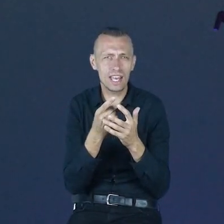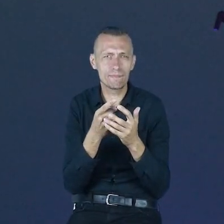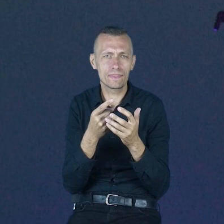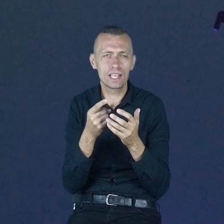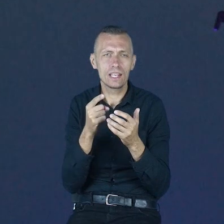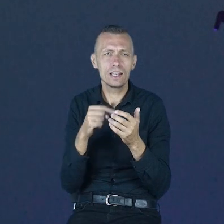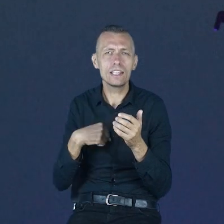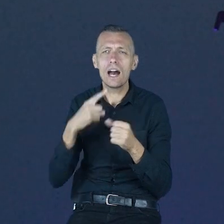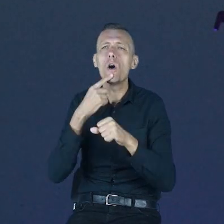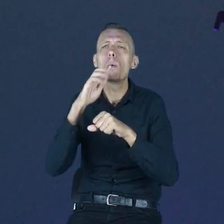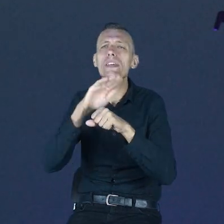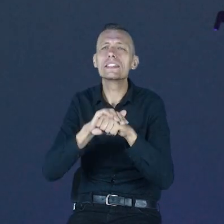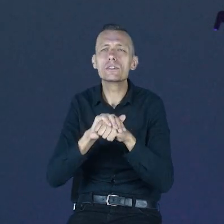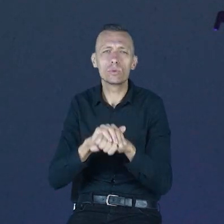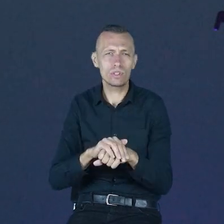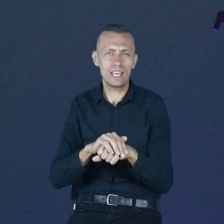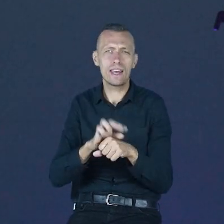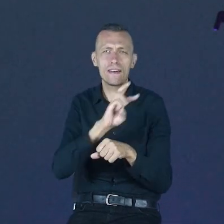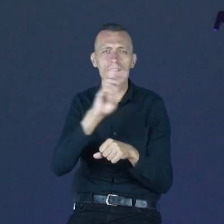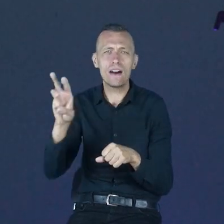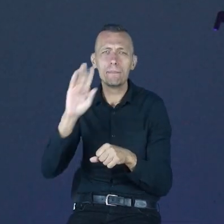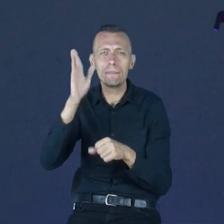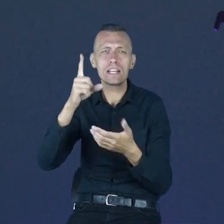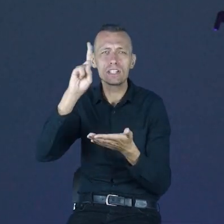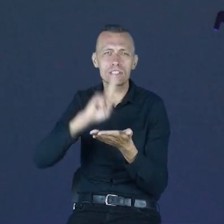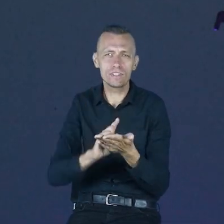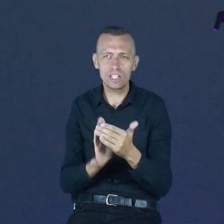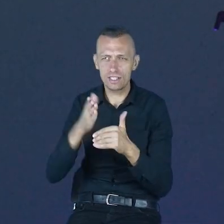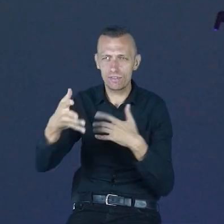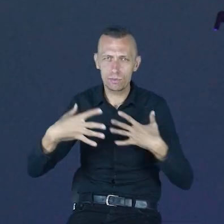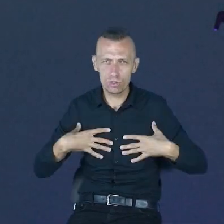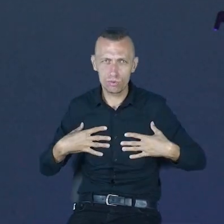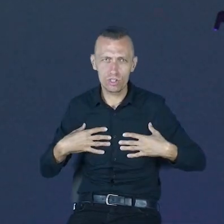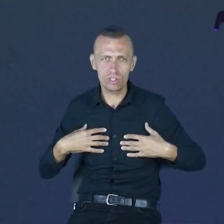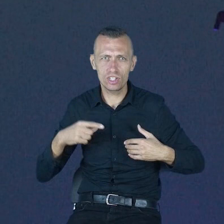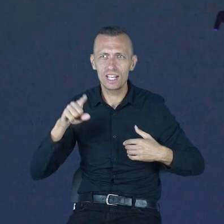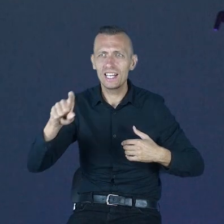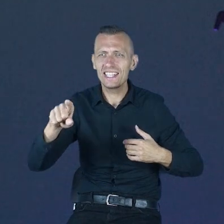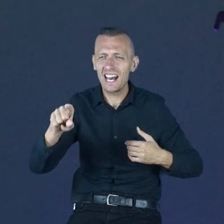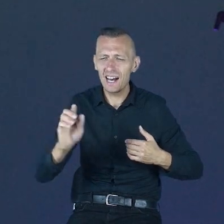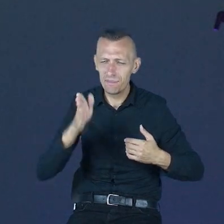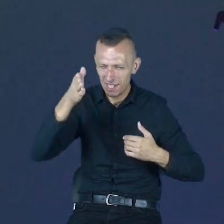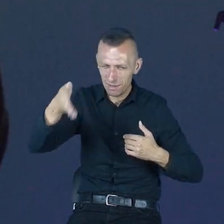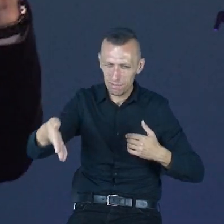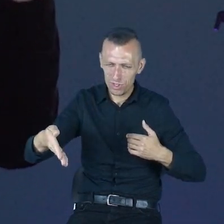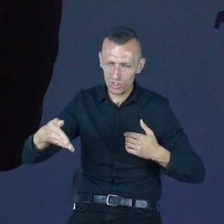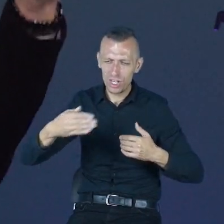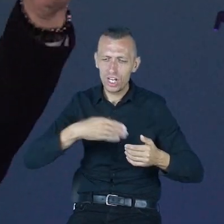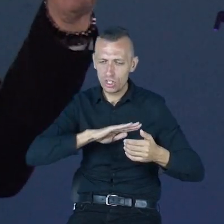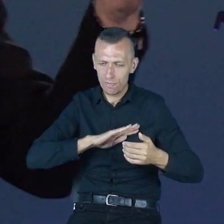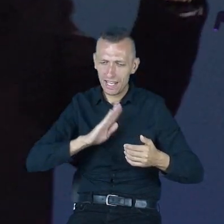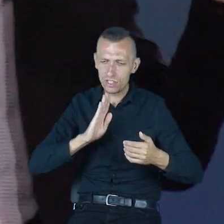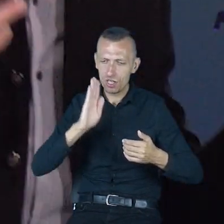musimy walczyć. To już nie zabawa. To nie truchcik, to jest walka. Musimy walczyć o